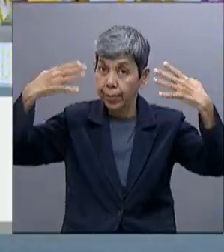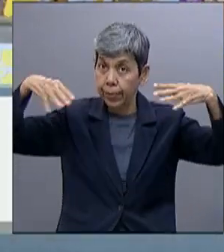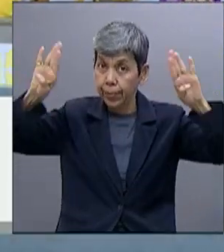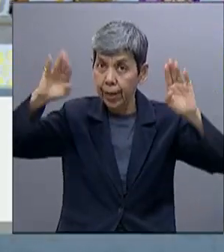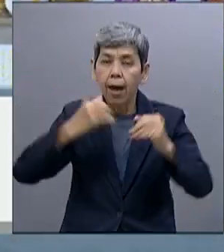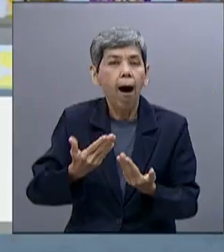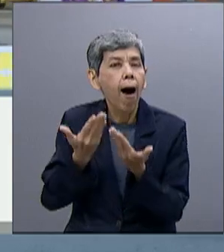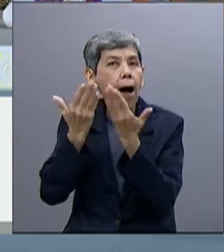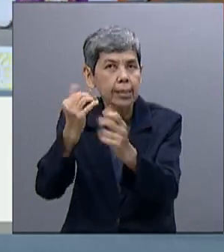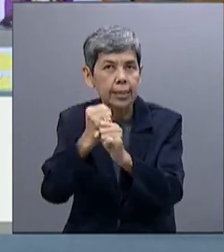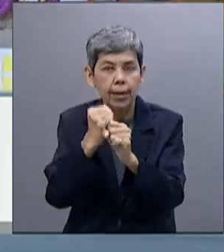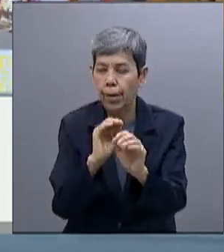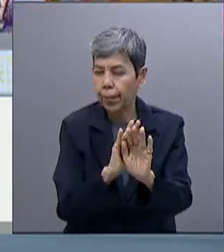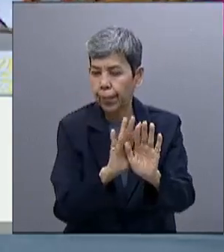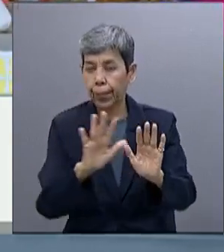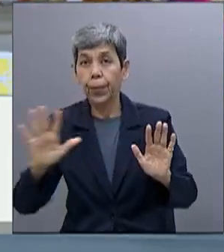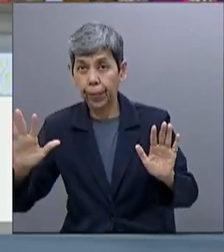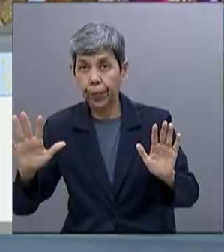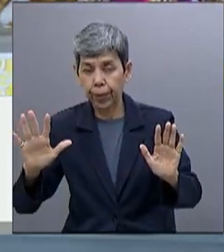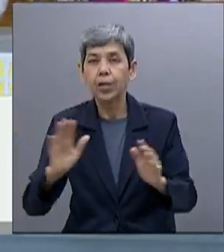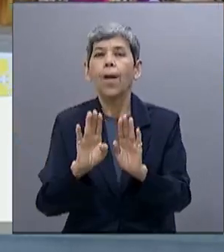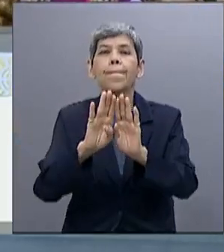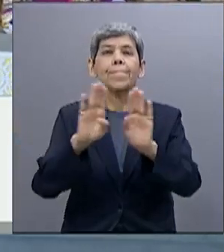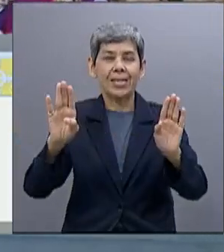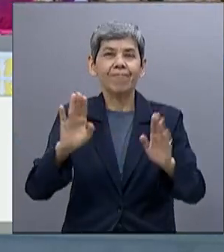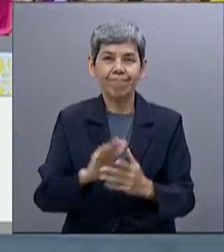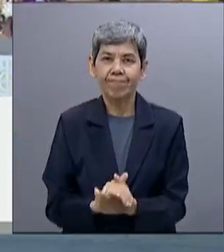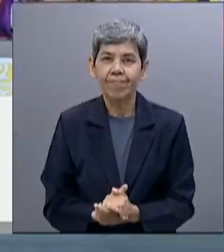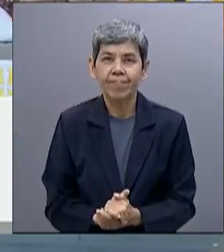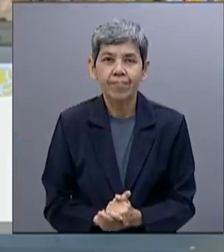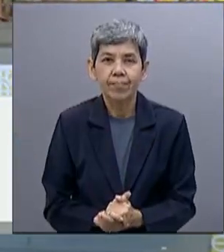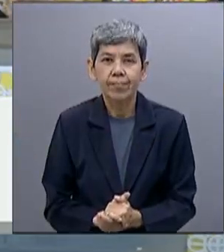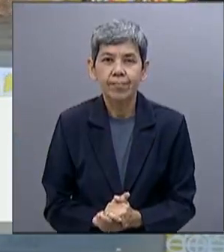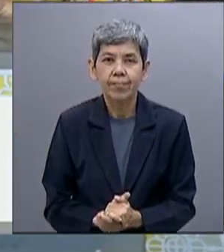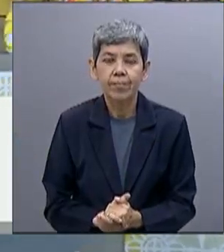ระเกียรติมาแสดงเป็นชุดปิดท้ายของพิธีเปิดงานค่ะ